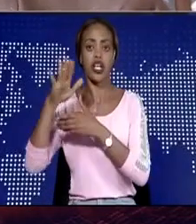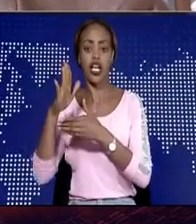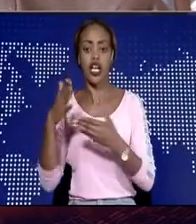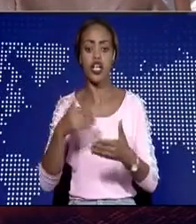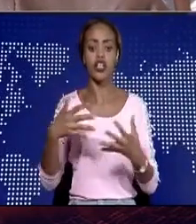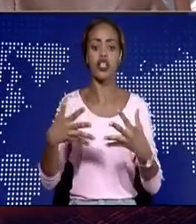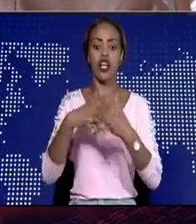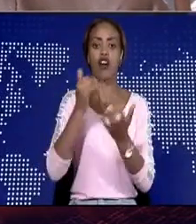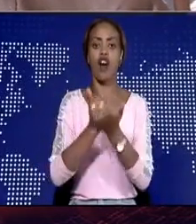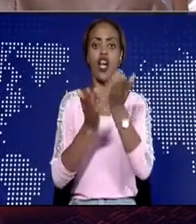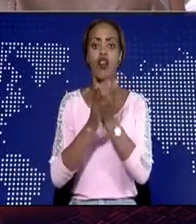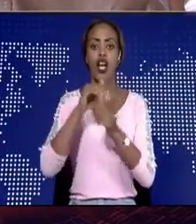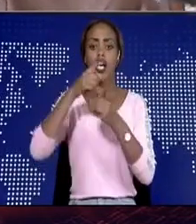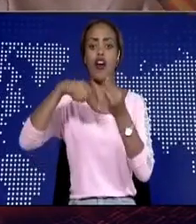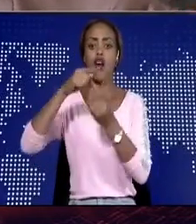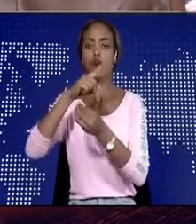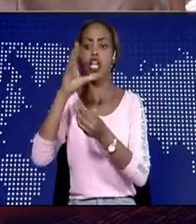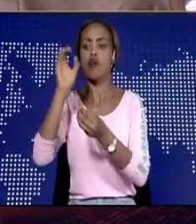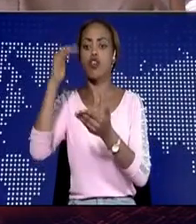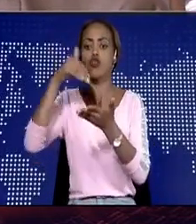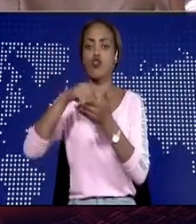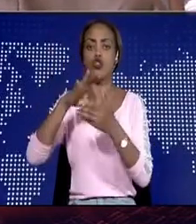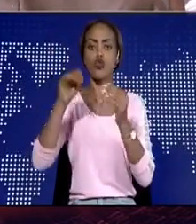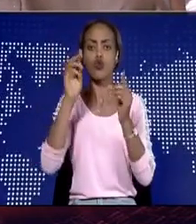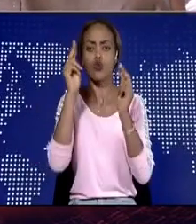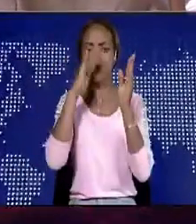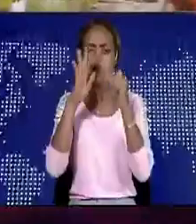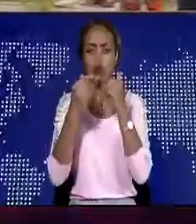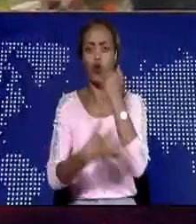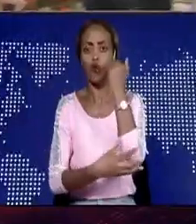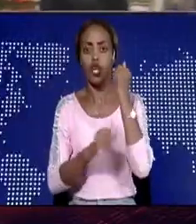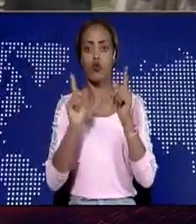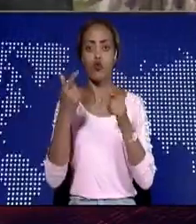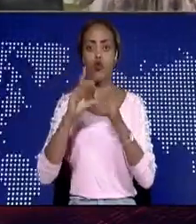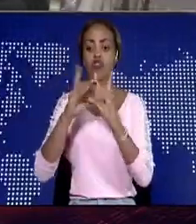ተረባሪውና ከባቢ 150 ሺህ ሙጻ ንጽጉማት ክፋል ህብረተሰብና